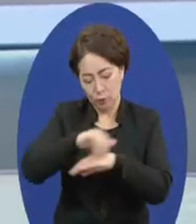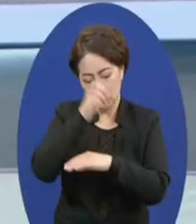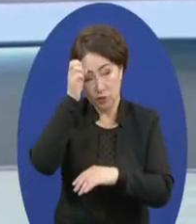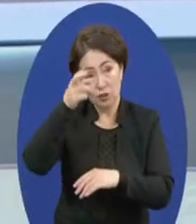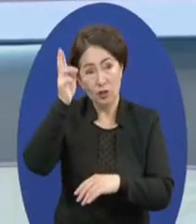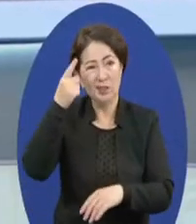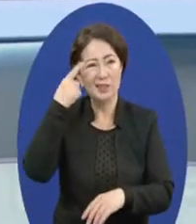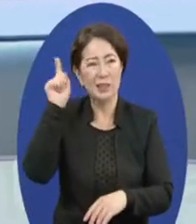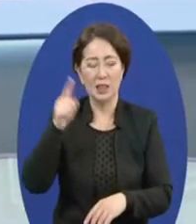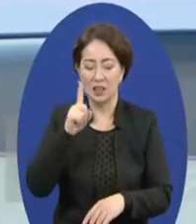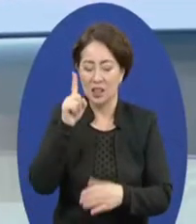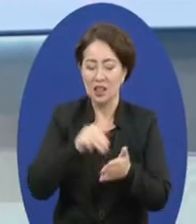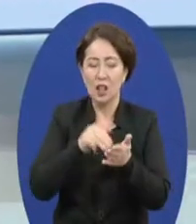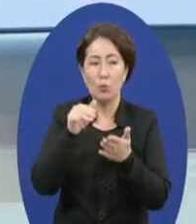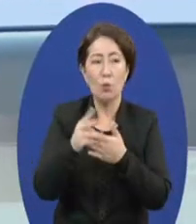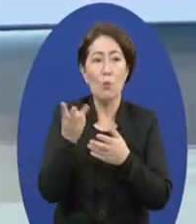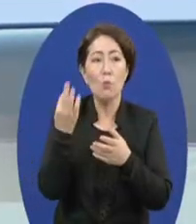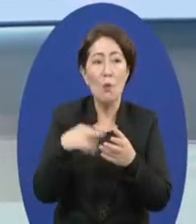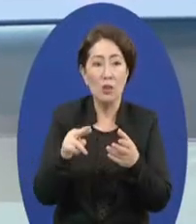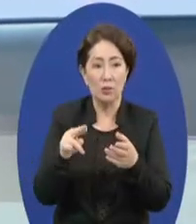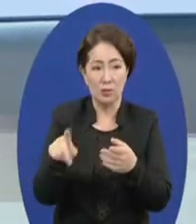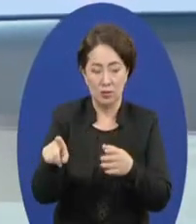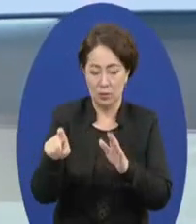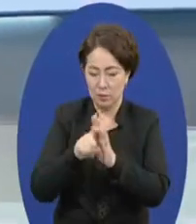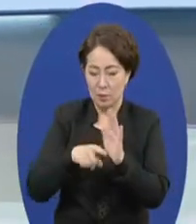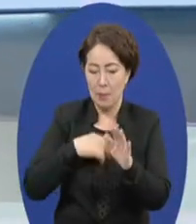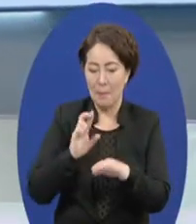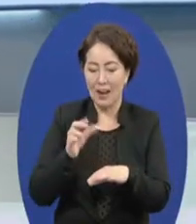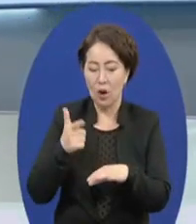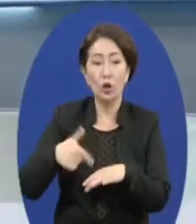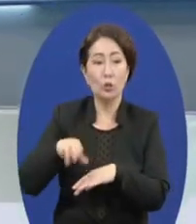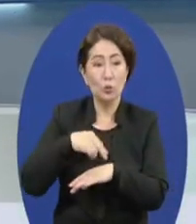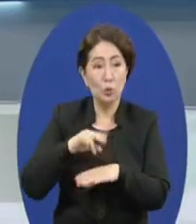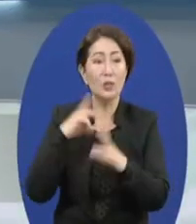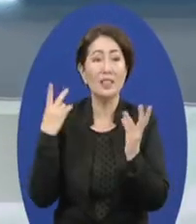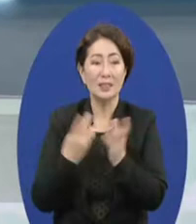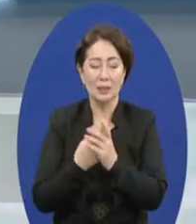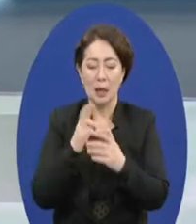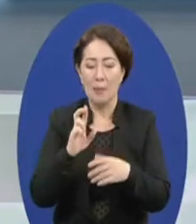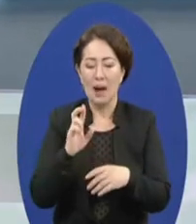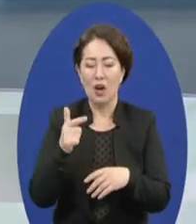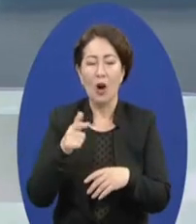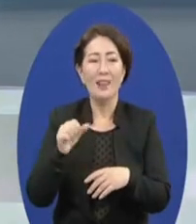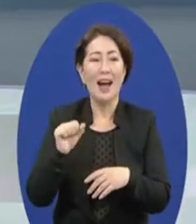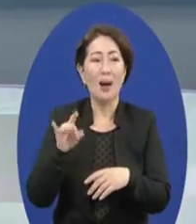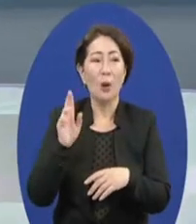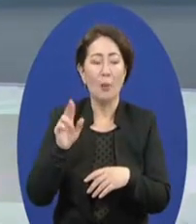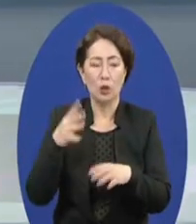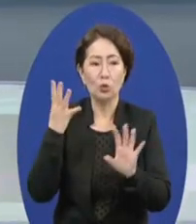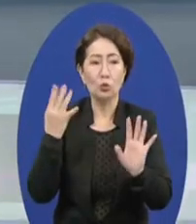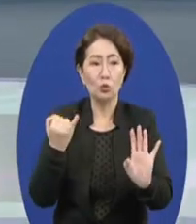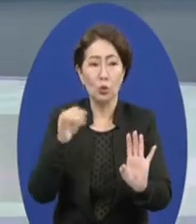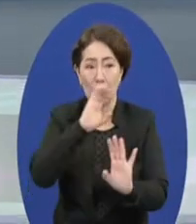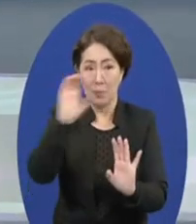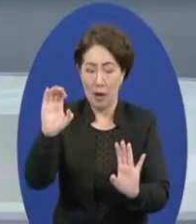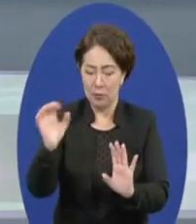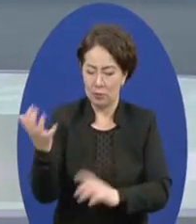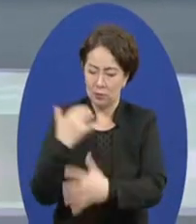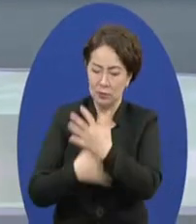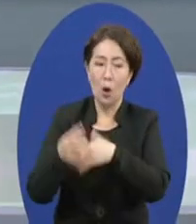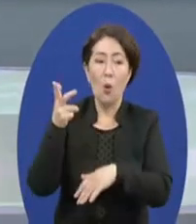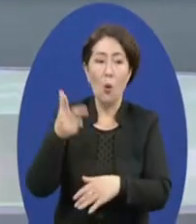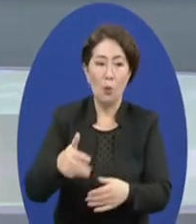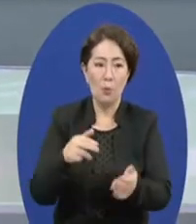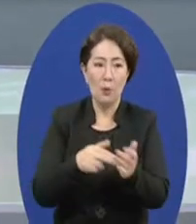Улсын эрхлэгчийн санаачилсан Тэрбум мод тарих хөдөлгөөнд Баянгол дүүргийнхэн мөн нэгдэж байна. Баянгол агропаркт 46 байгууллага 3,000